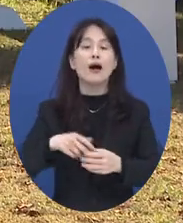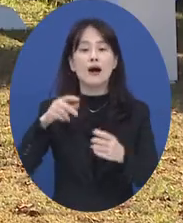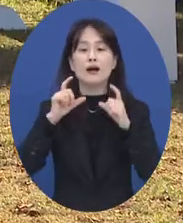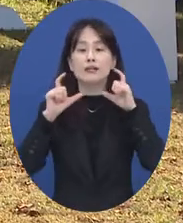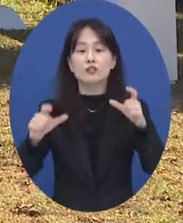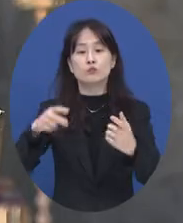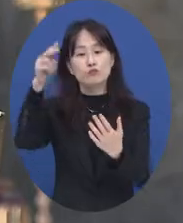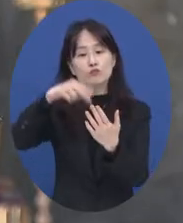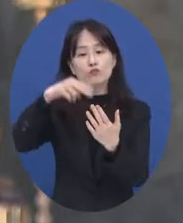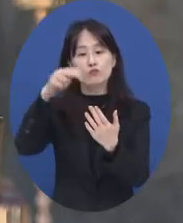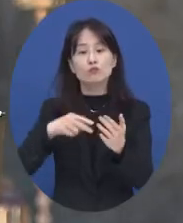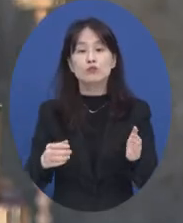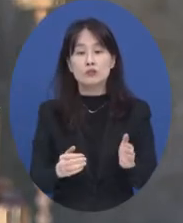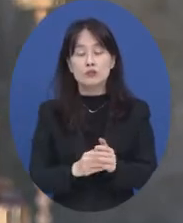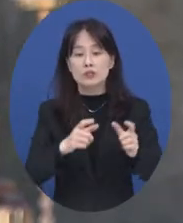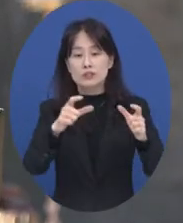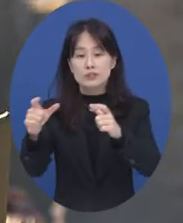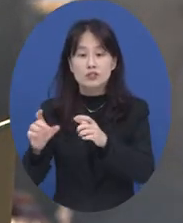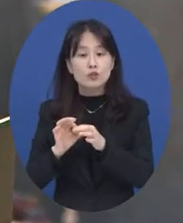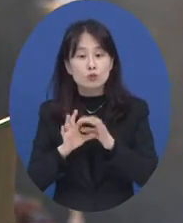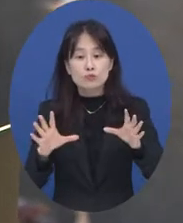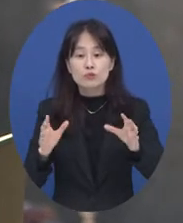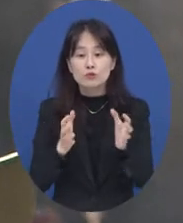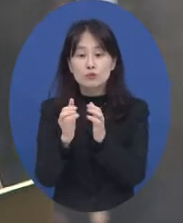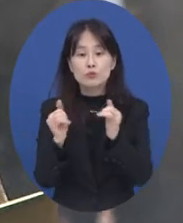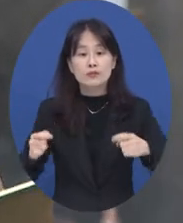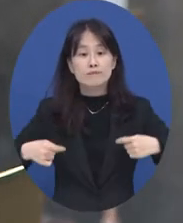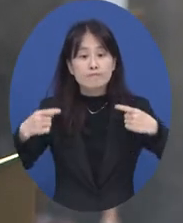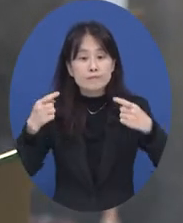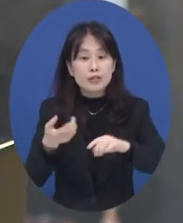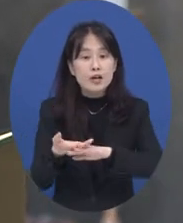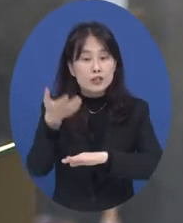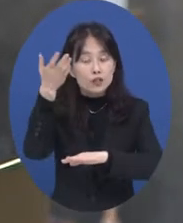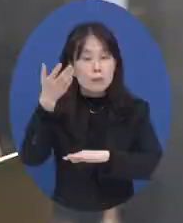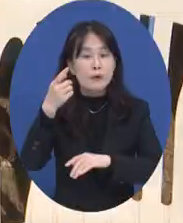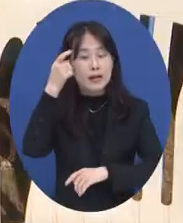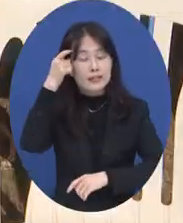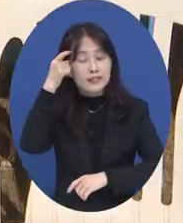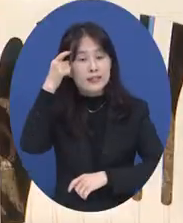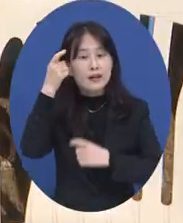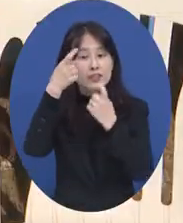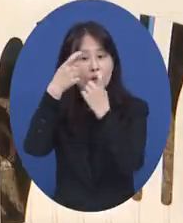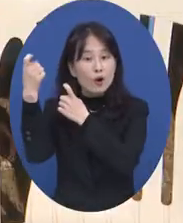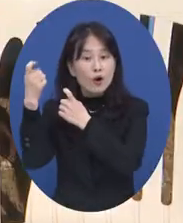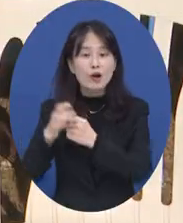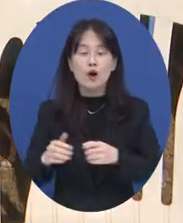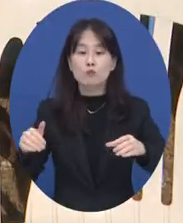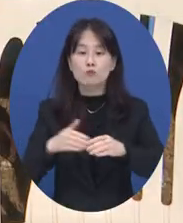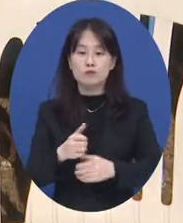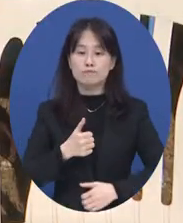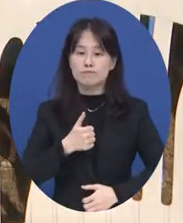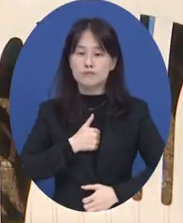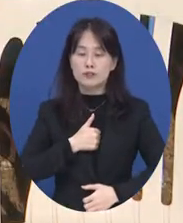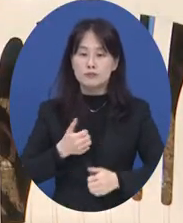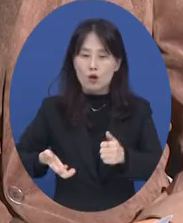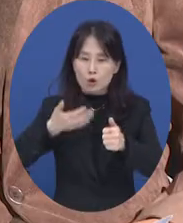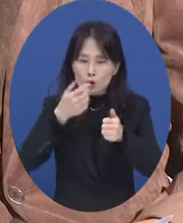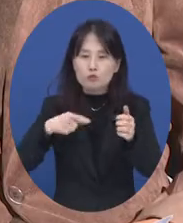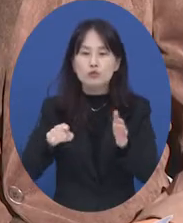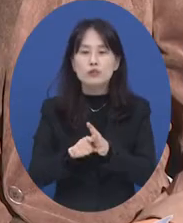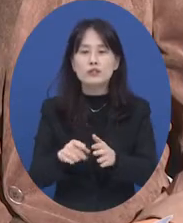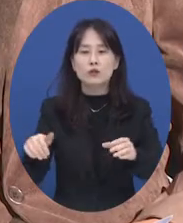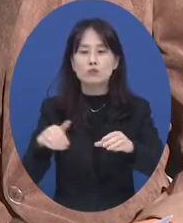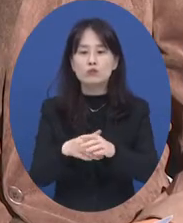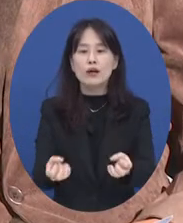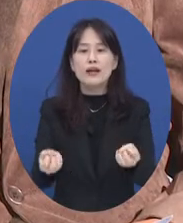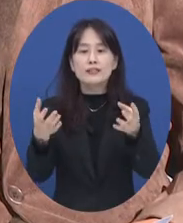이루어졌습니다. 지역 구분 없이 도예인들이 참여해 선배 도공들의 뜻을 기리고 문화적 자긍심과 사기 진작을 위한